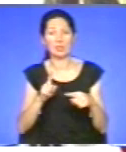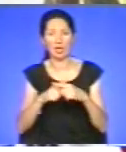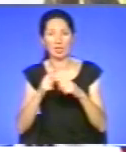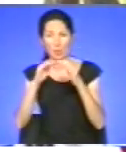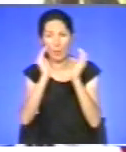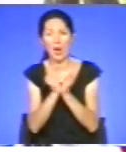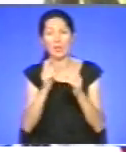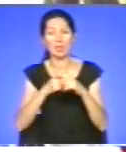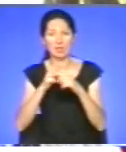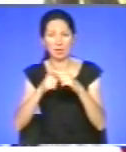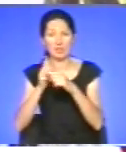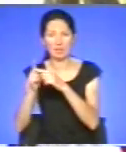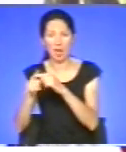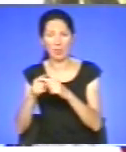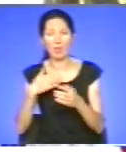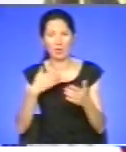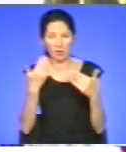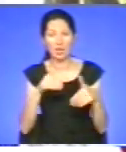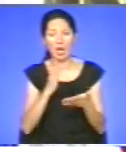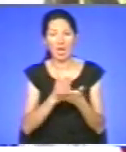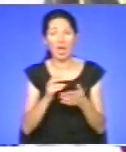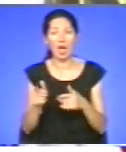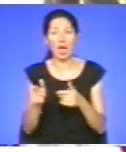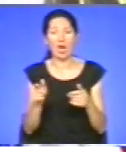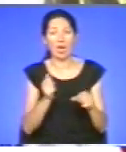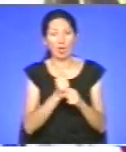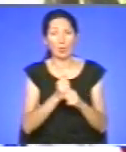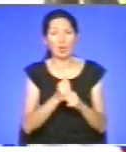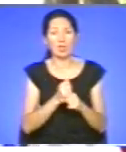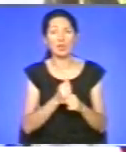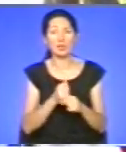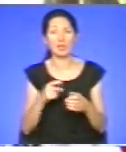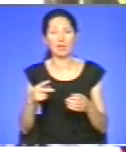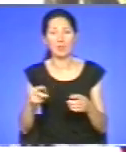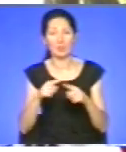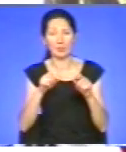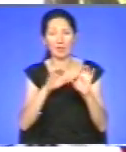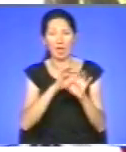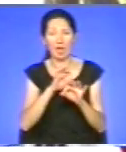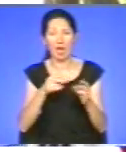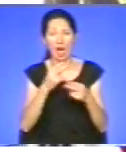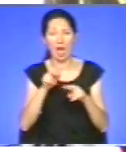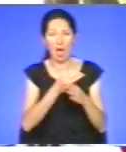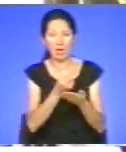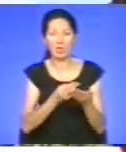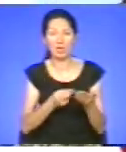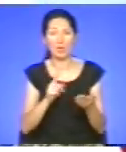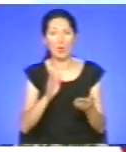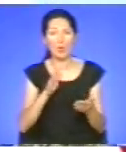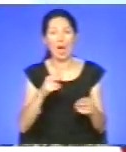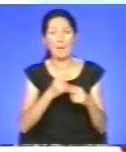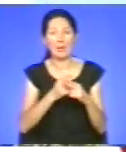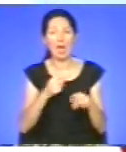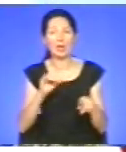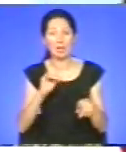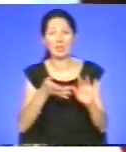серед двору, в мене вже все заготовки, все зроблено, все поварено. Це буде тут з металу і шкла. Пан